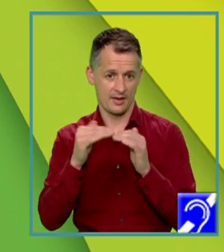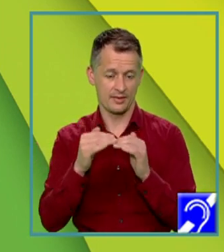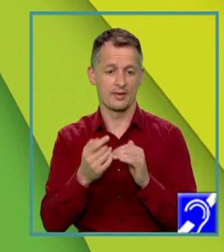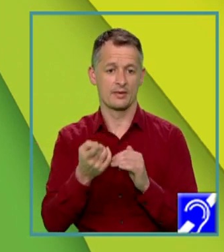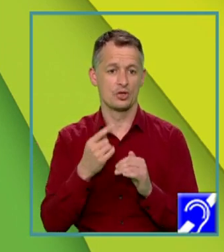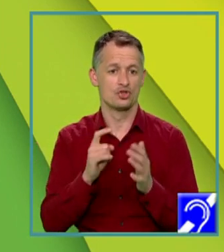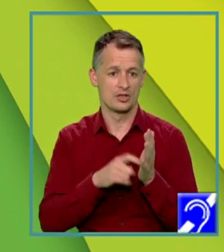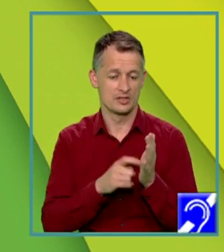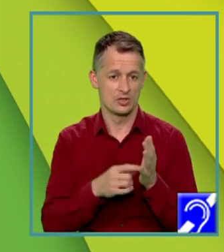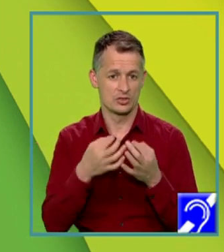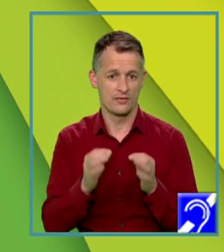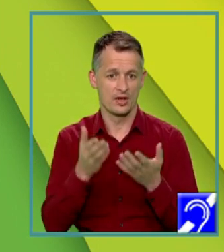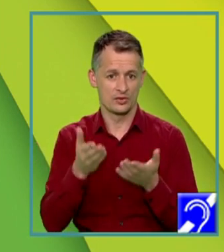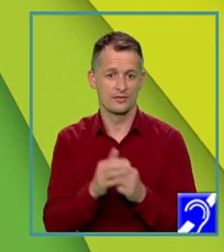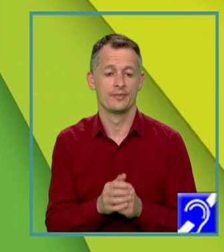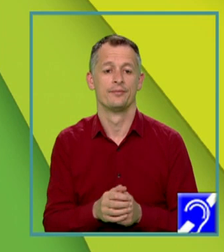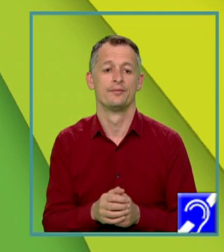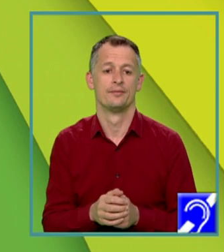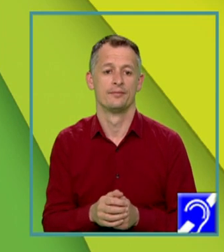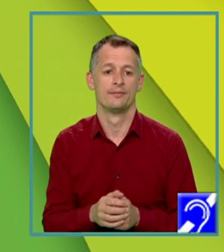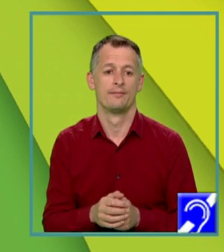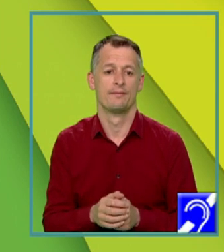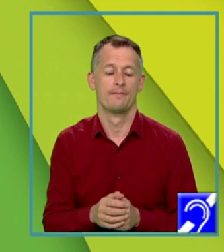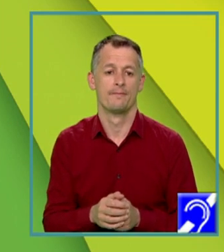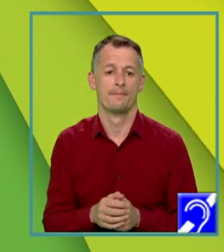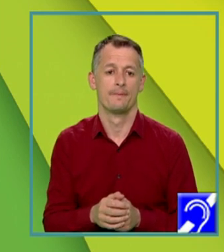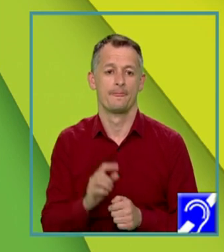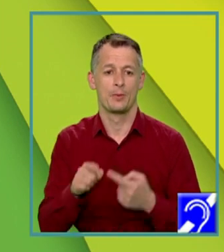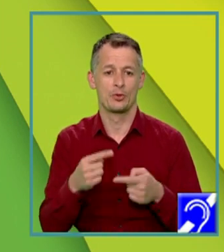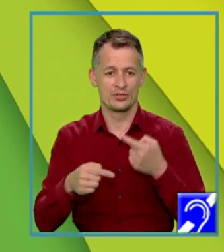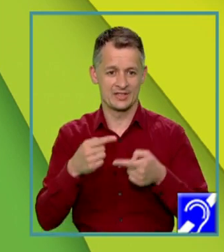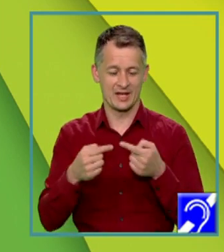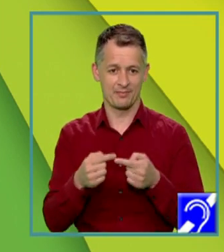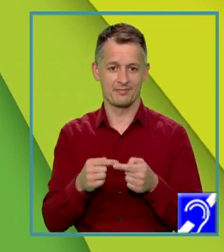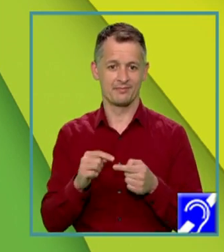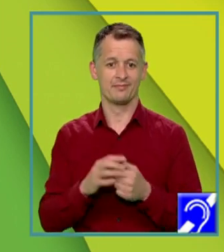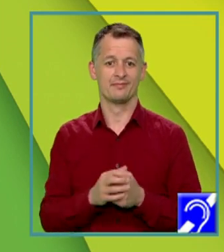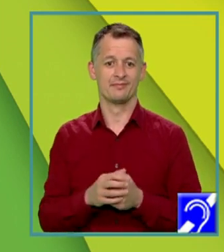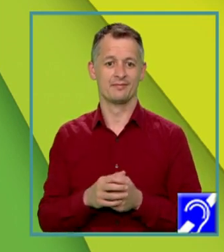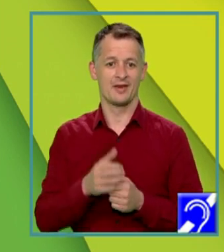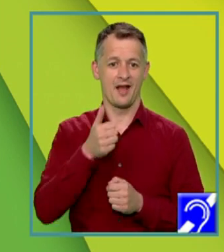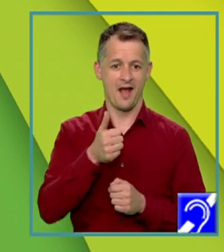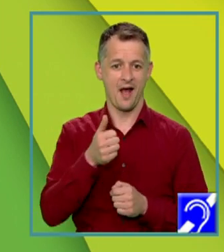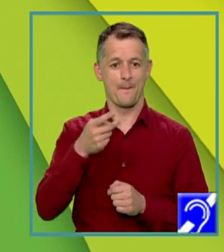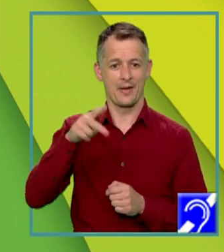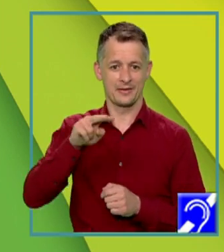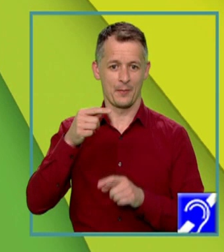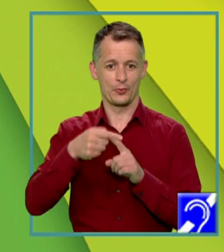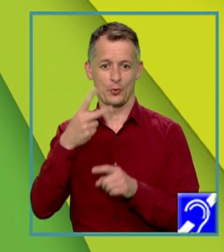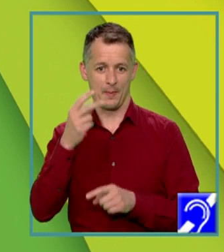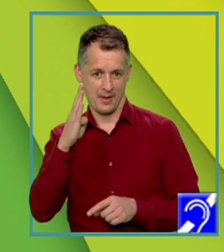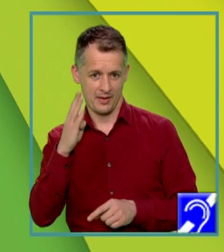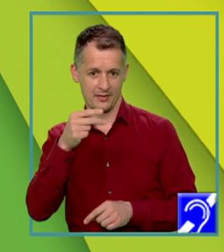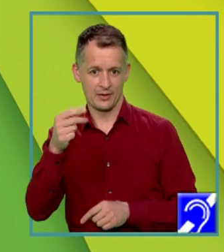cerinței va fi astfel echivalentă cu următorul sistem de ecuații a pătrat plus 2 b egal cu